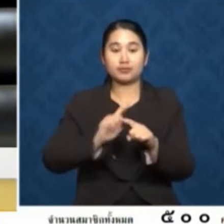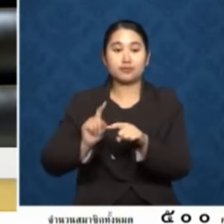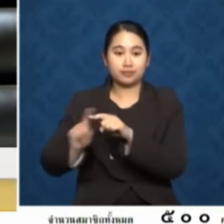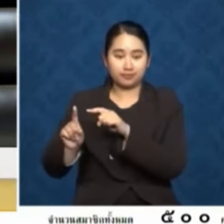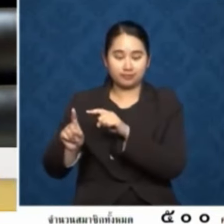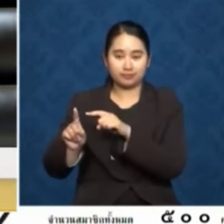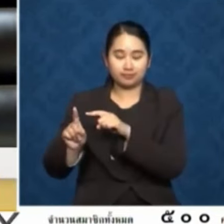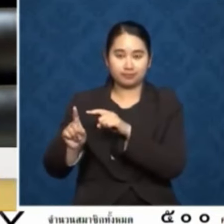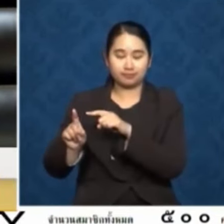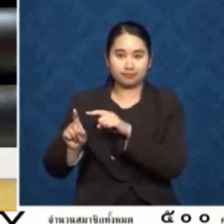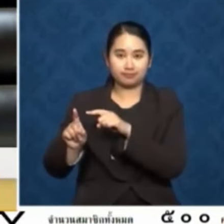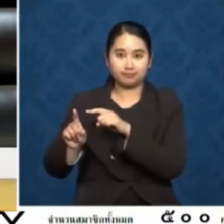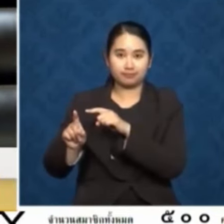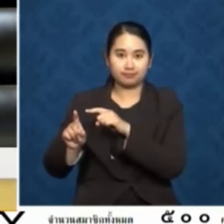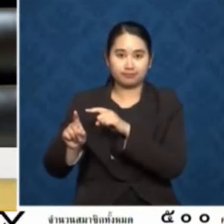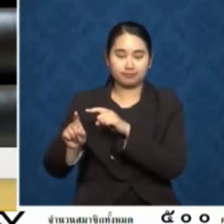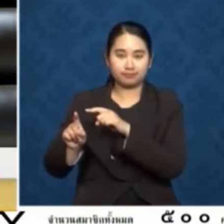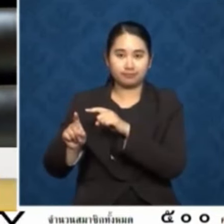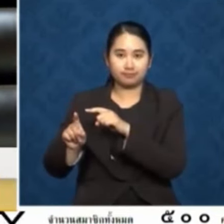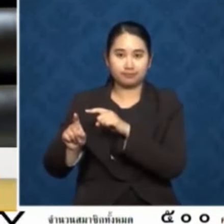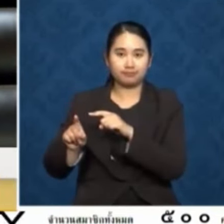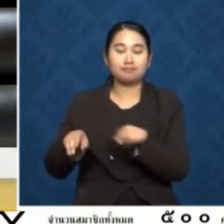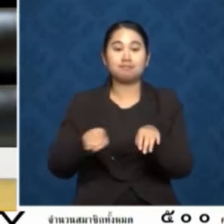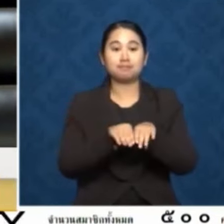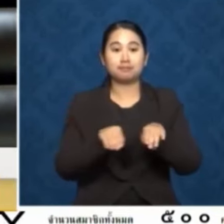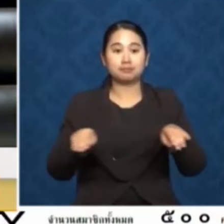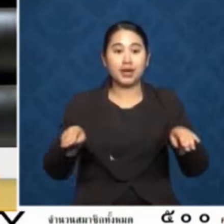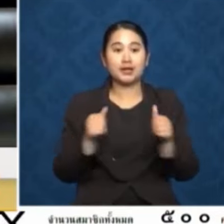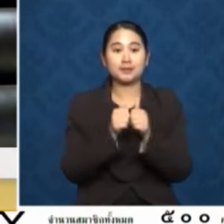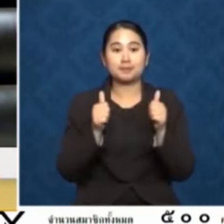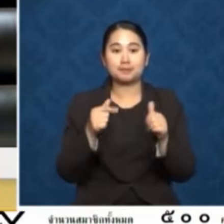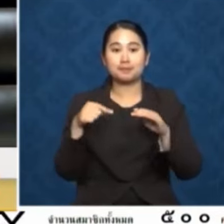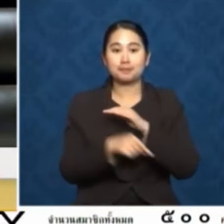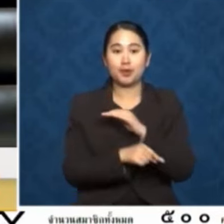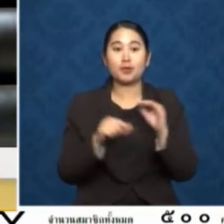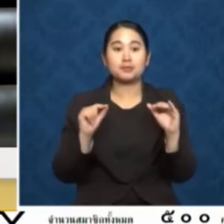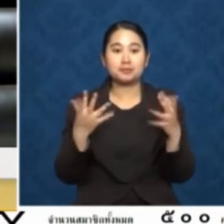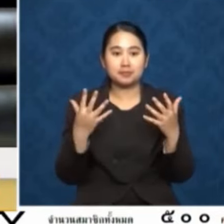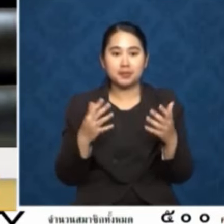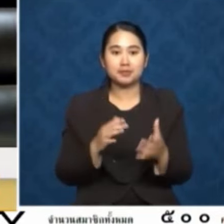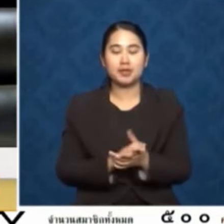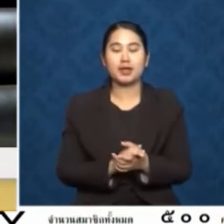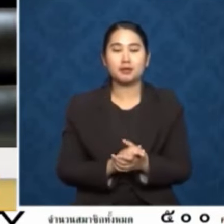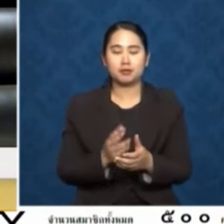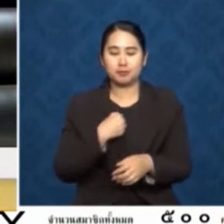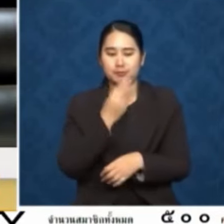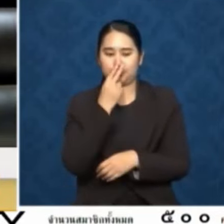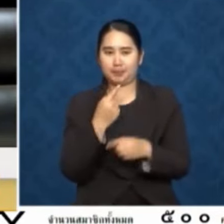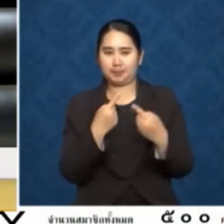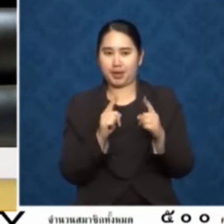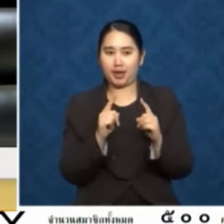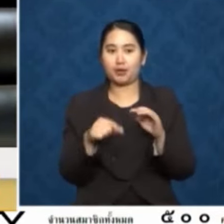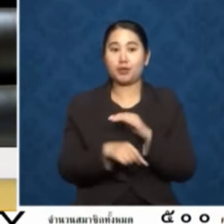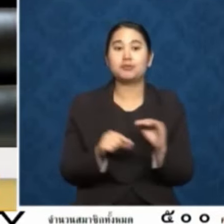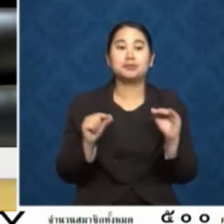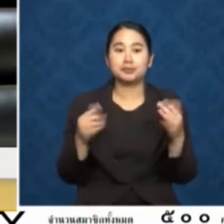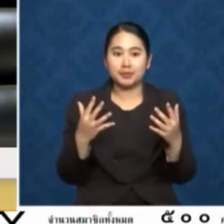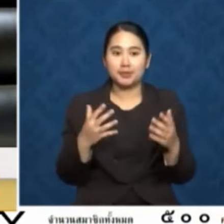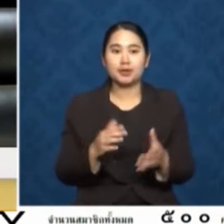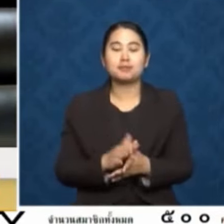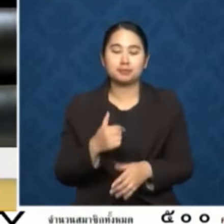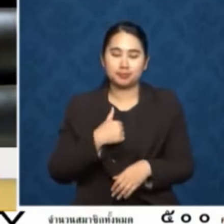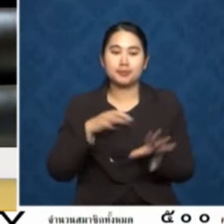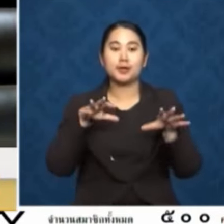ยให้อยู่ในสิ่งที่ดีงามไม่มีการทุจริตไม่มีความไม่พ่อมาพากลนะครับมาแล้วผมจึ